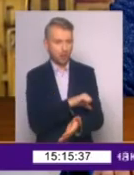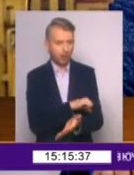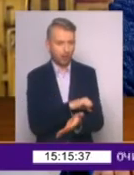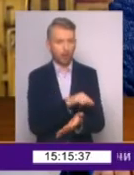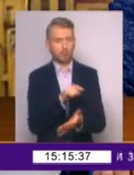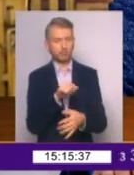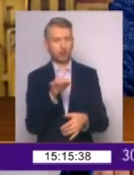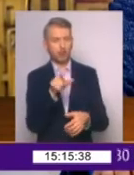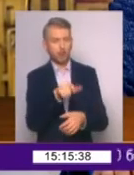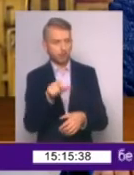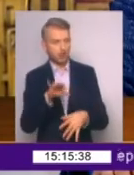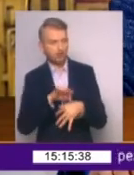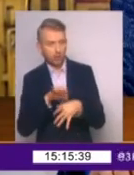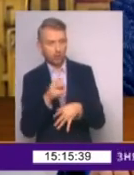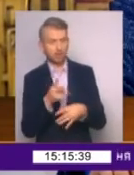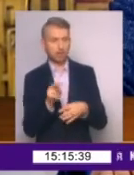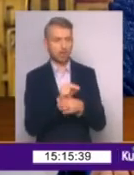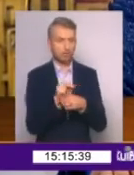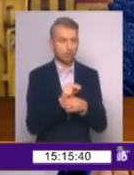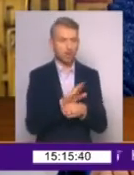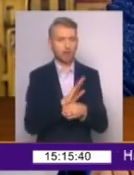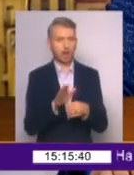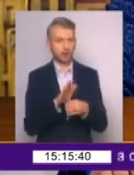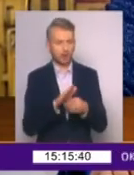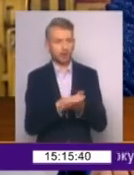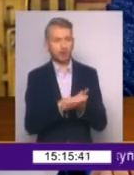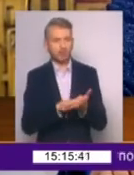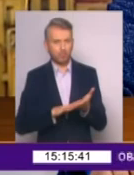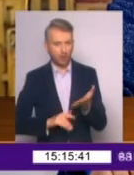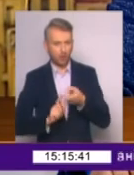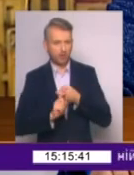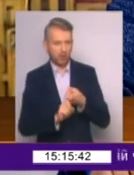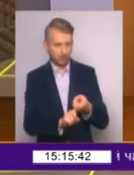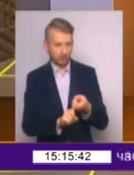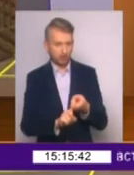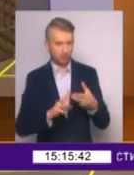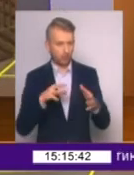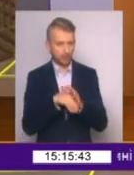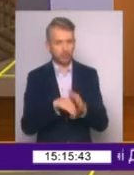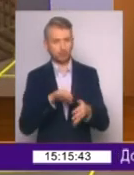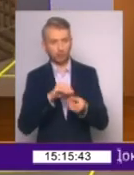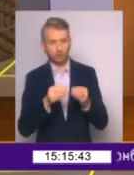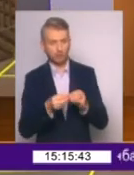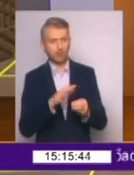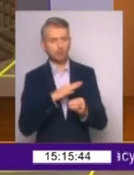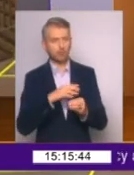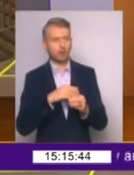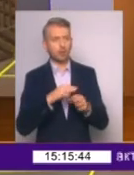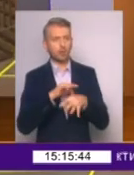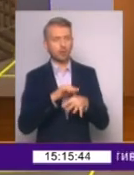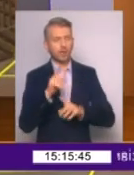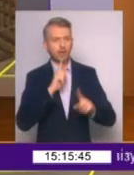не вводити їх в подальшу залежність і проблему. Тому було проведено, було ініційовано і проведена відповідна нарада